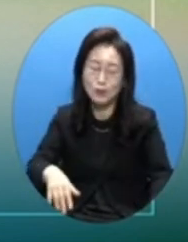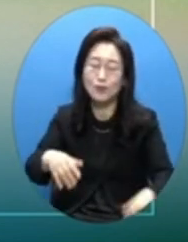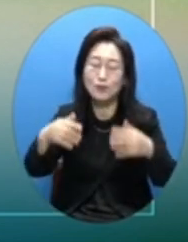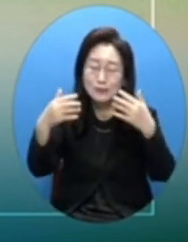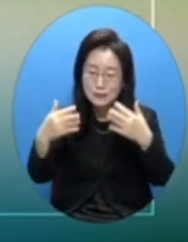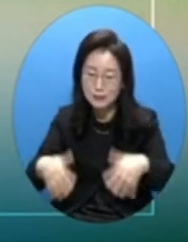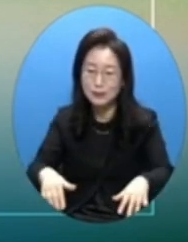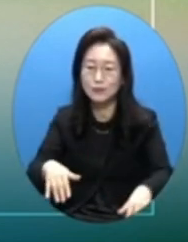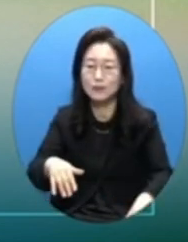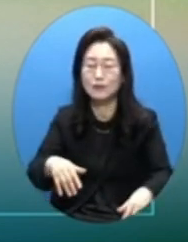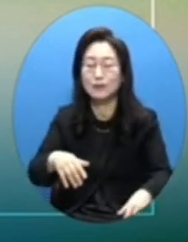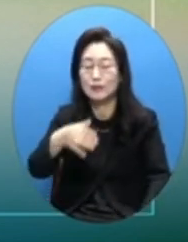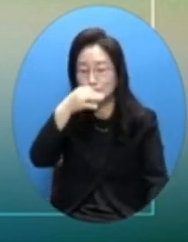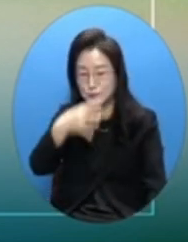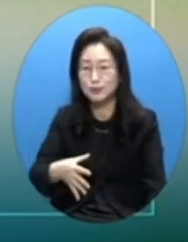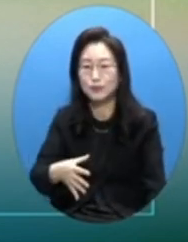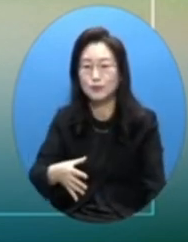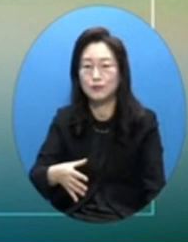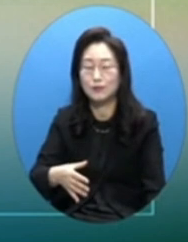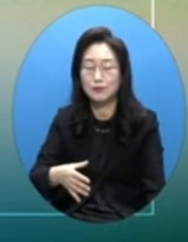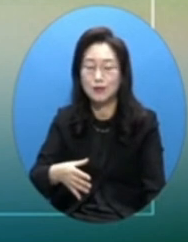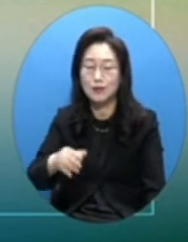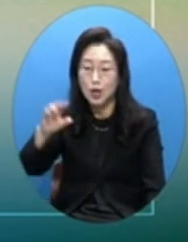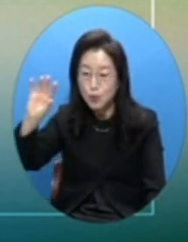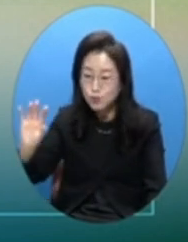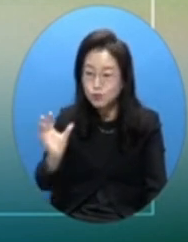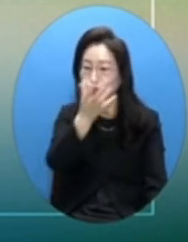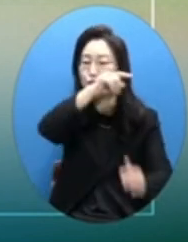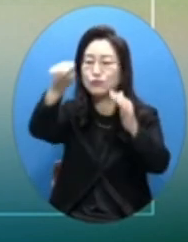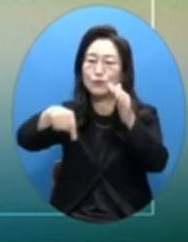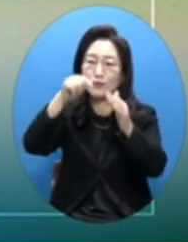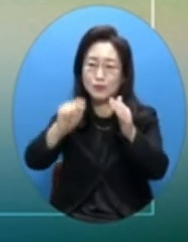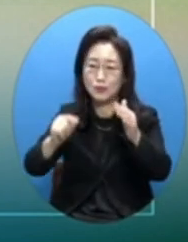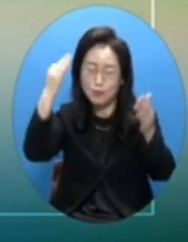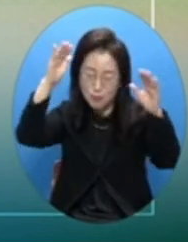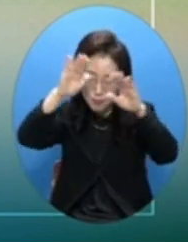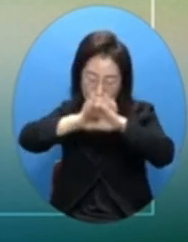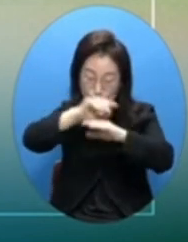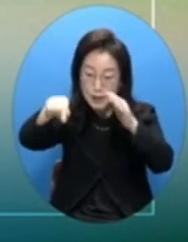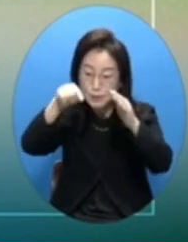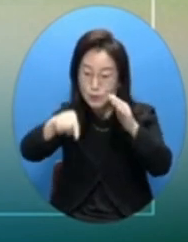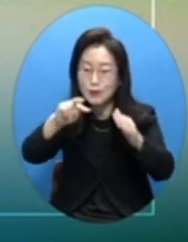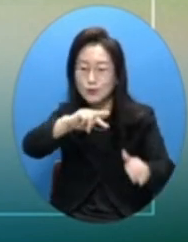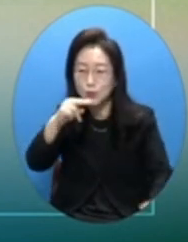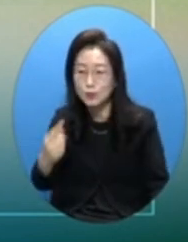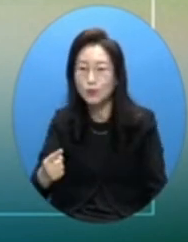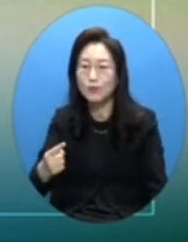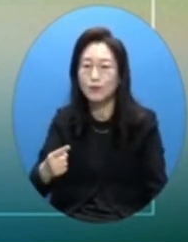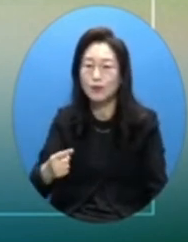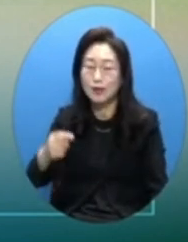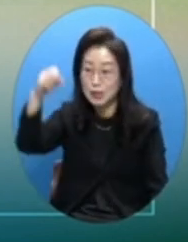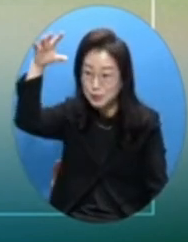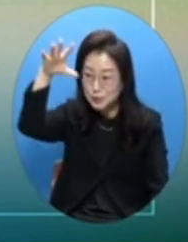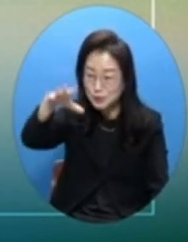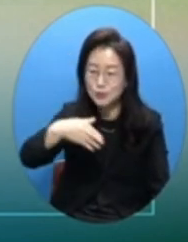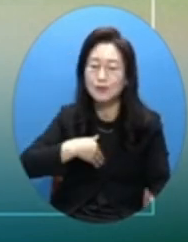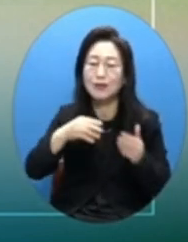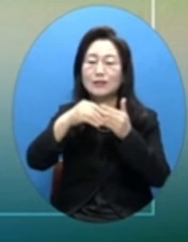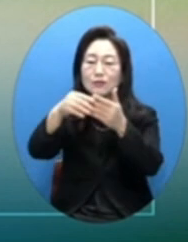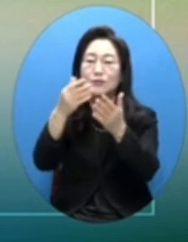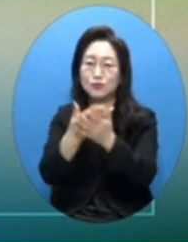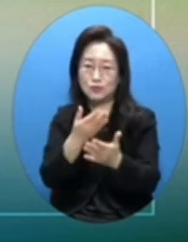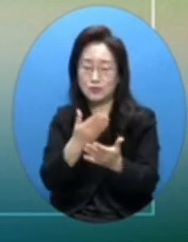약하고 지쳤습니다. Through the storm, through the night. 폭풍우 속에서도 어두운 밤에서도 Lead me on to light. 빛으로 나를